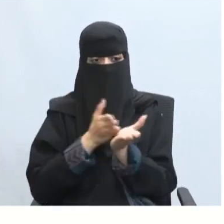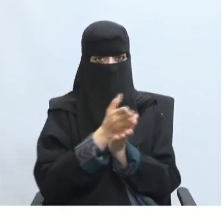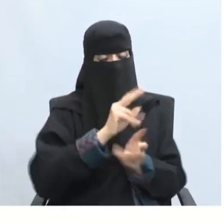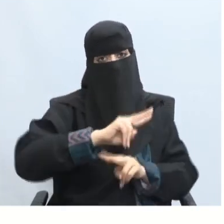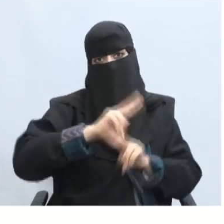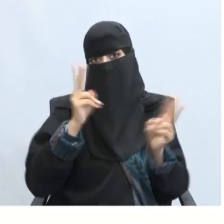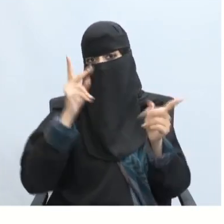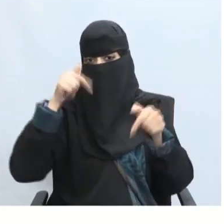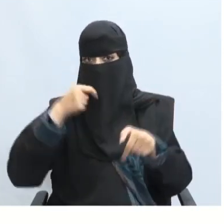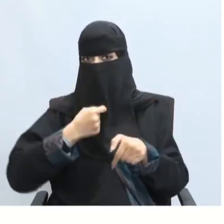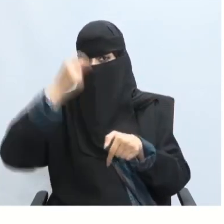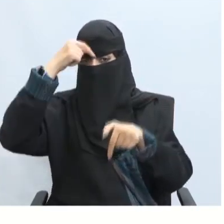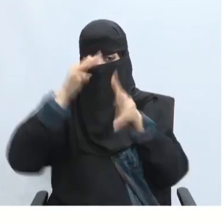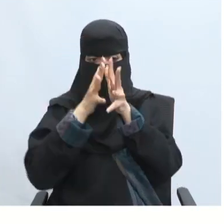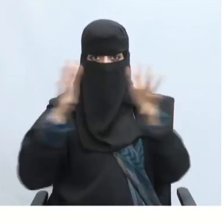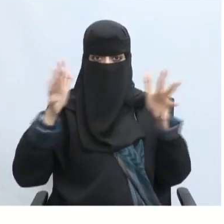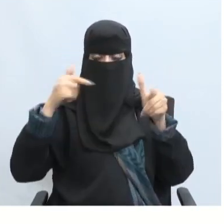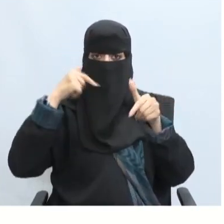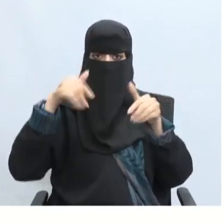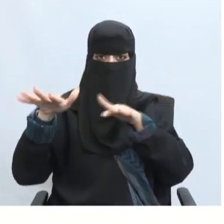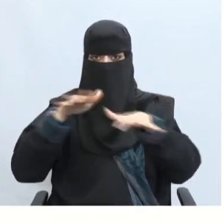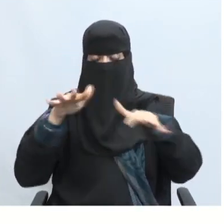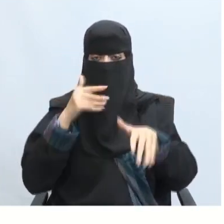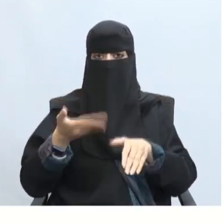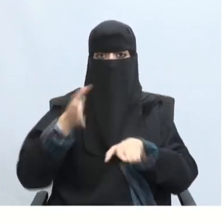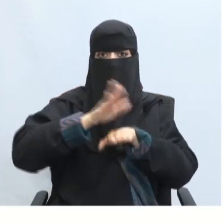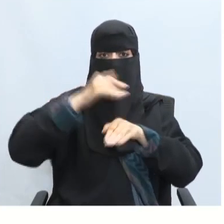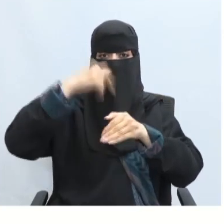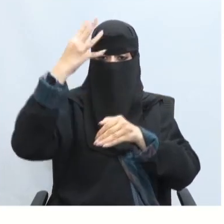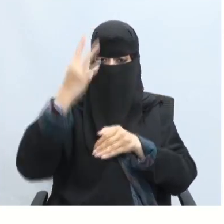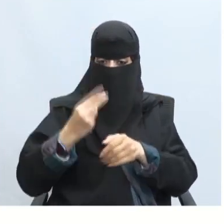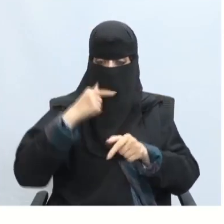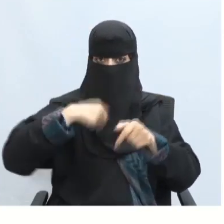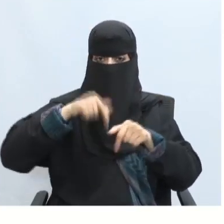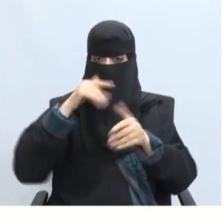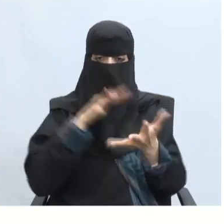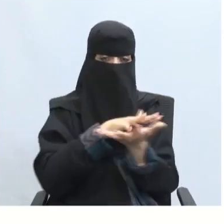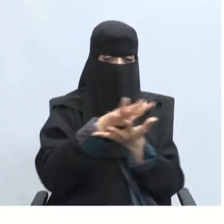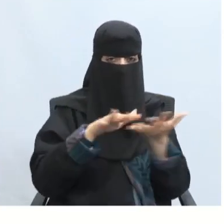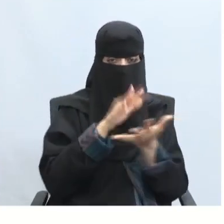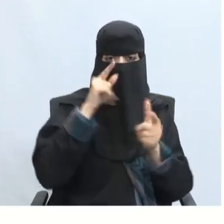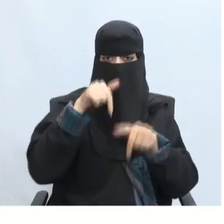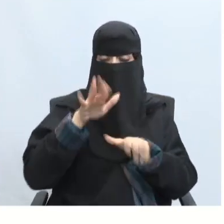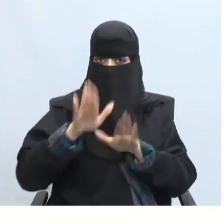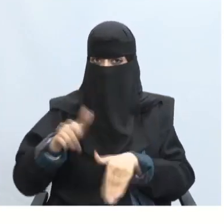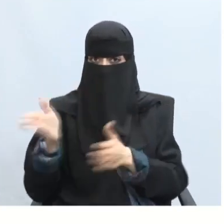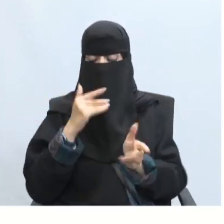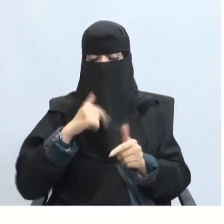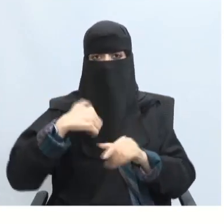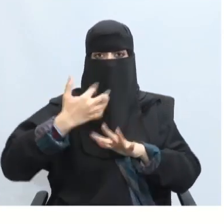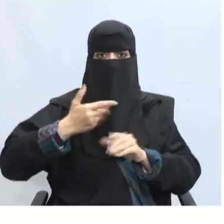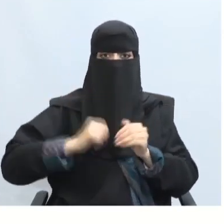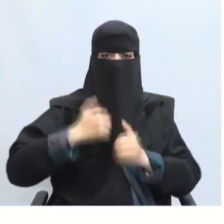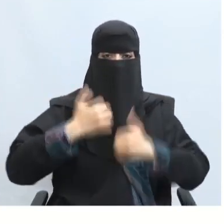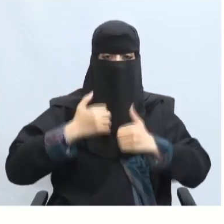اخرى لوصف حجم الزلازل تعتمد على مقدار الضرر الذي تحدثه ومدى